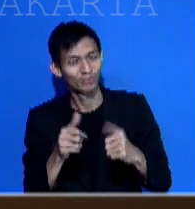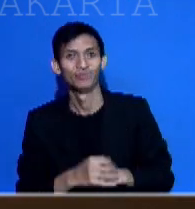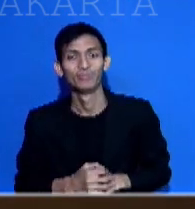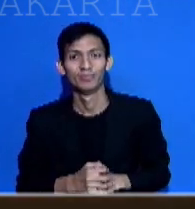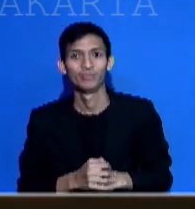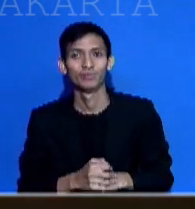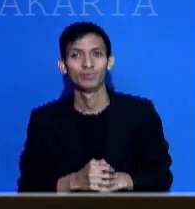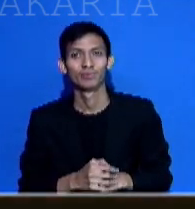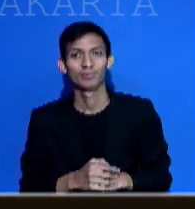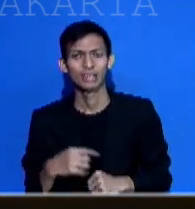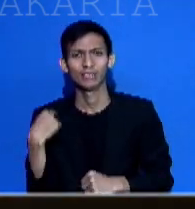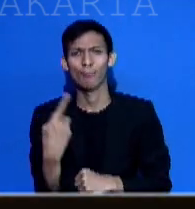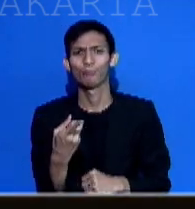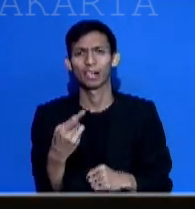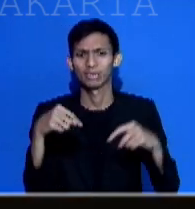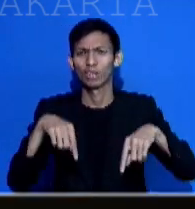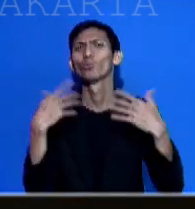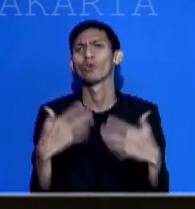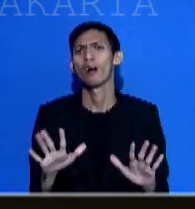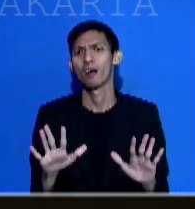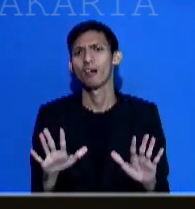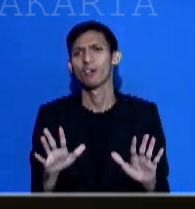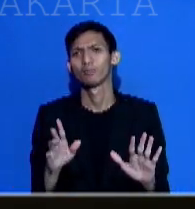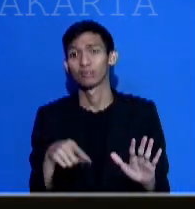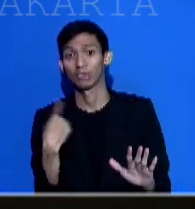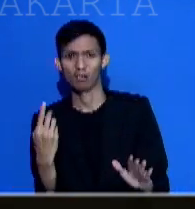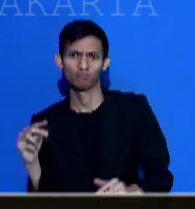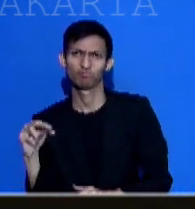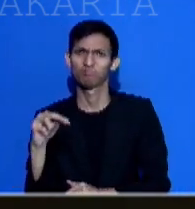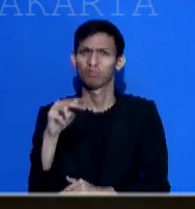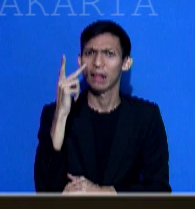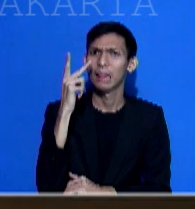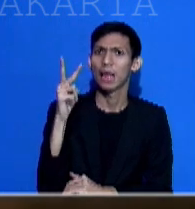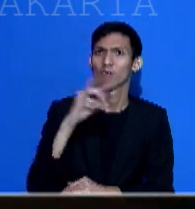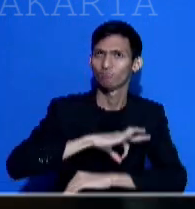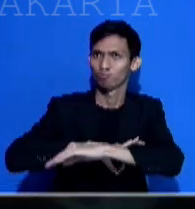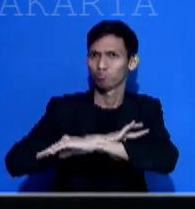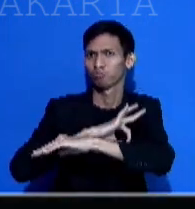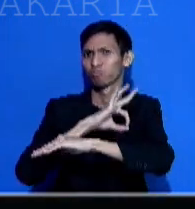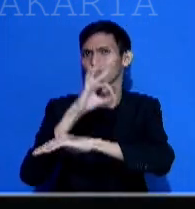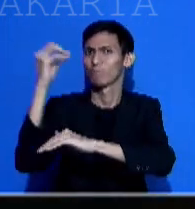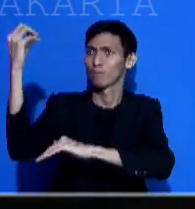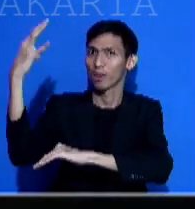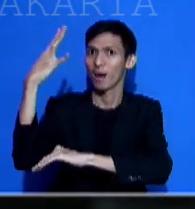sampai di Sikunir nih, teman-teman ya. Jadi kita akan trekking untuk berburu Golden Sunrise. Ikuti saya.